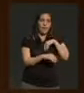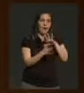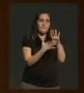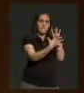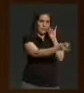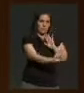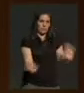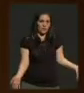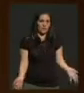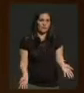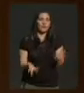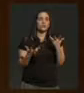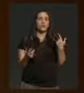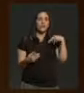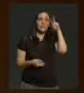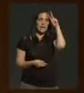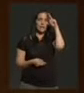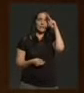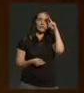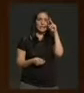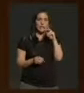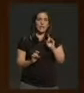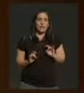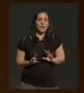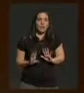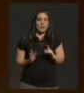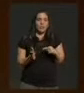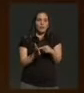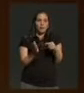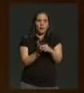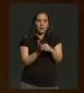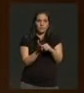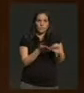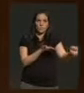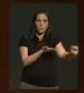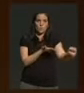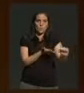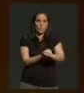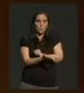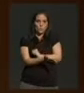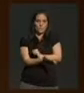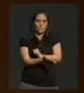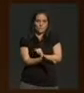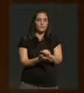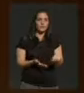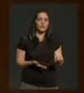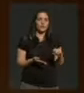Legea betetxeaz gain, hauze da ere hainbeste ematen digun bizkaitar gizartearekin konpromisoa berresteko era.